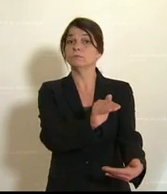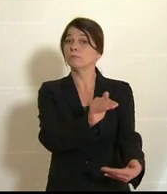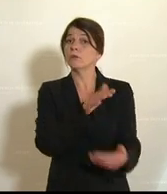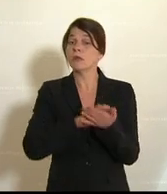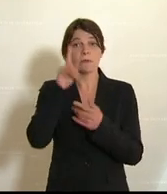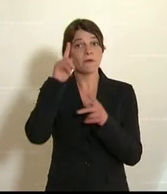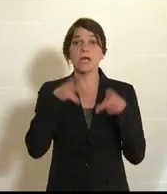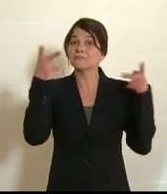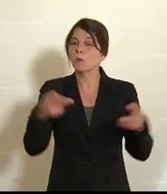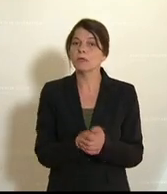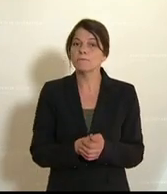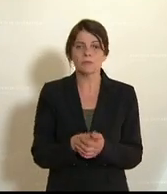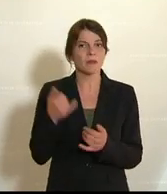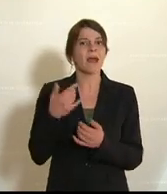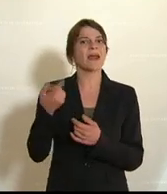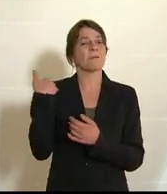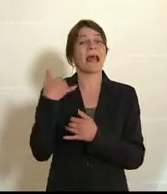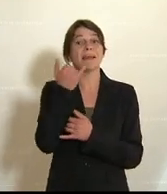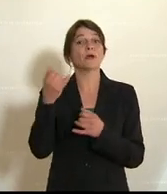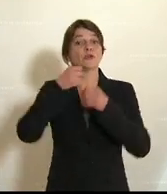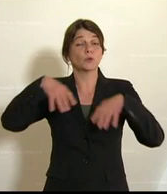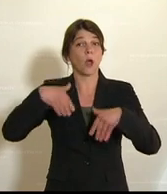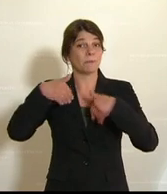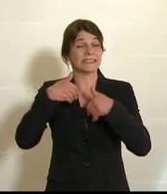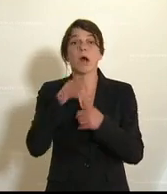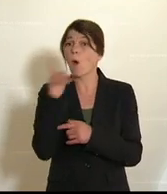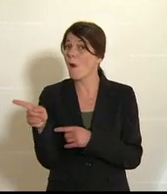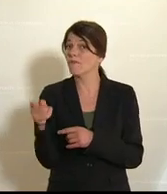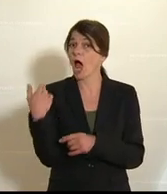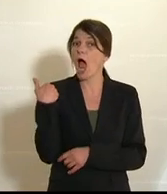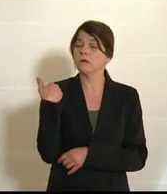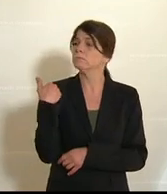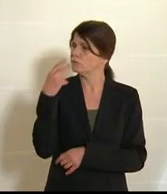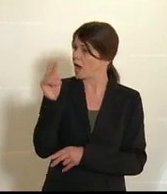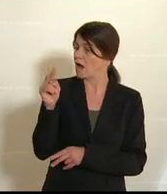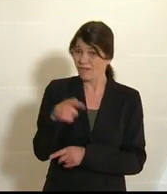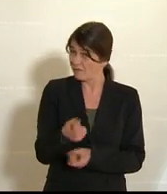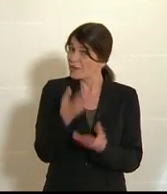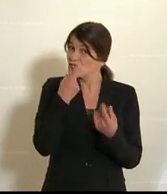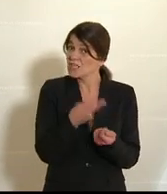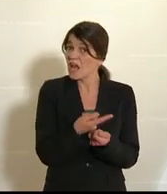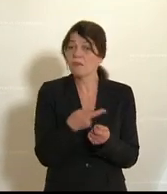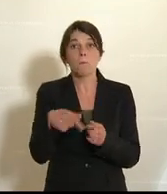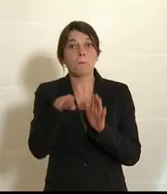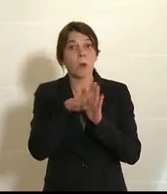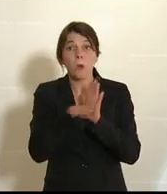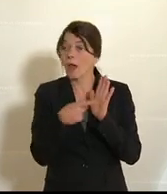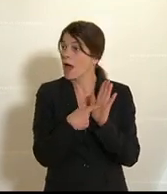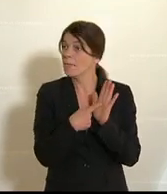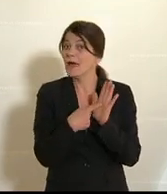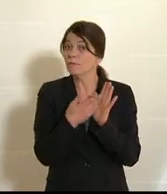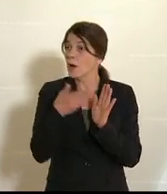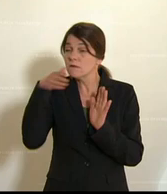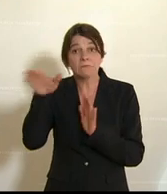des ehemaligen Infrastrukturminister Norbert Hofer. Mir ist neu, dass das frisches Geld ist. Also das sind Programme, die längst unter